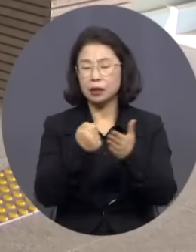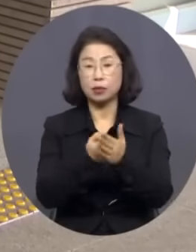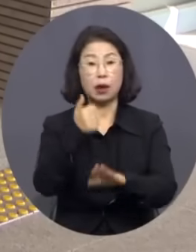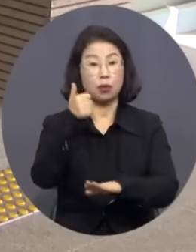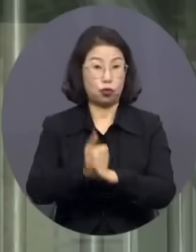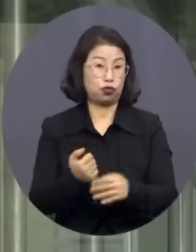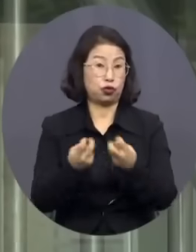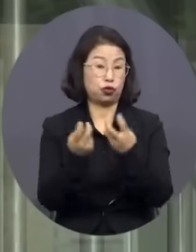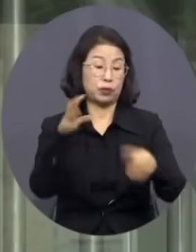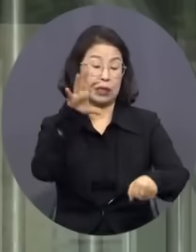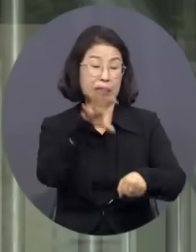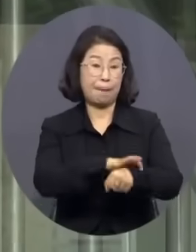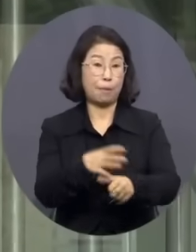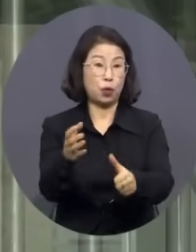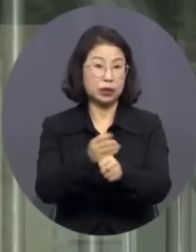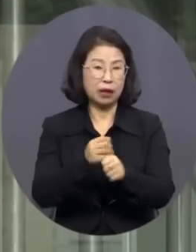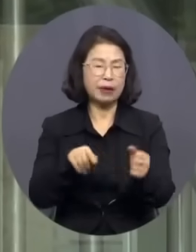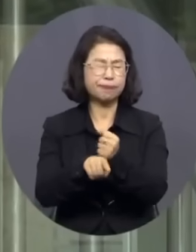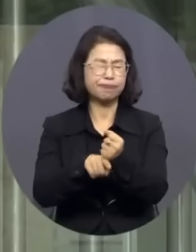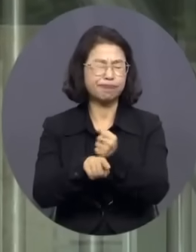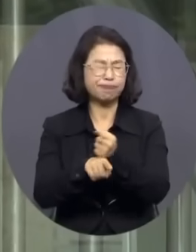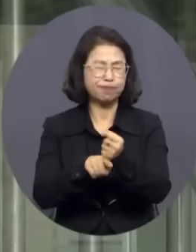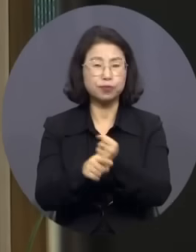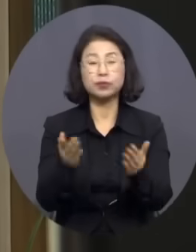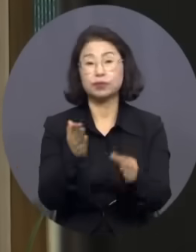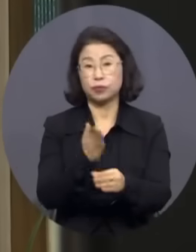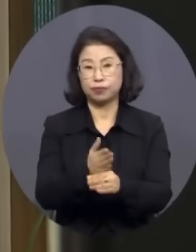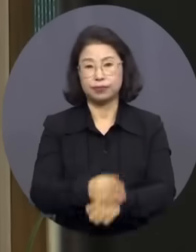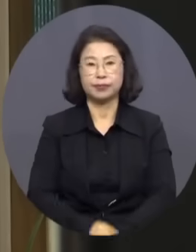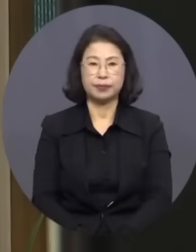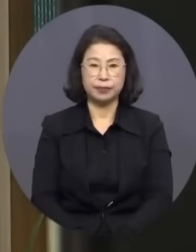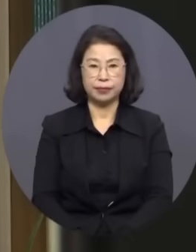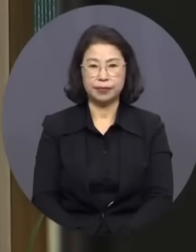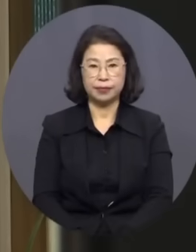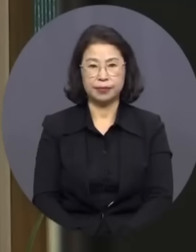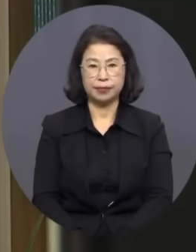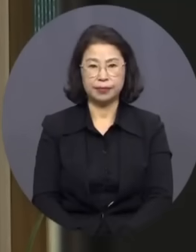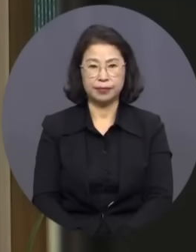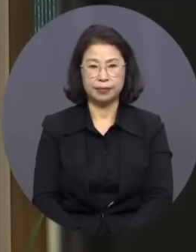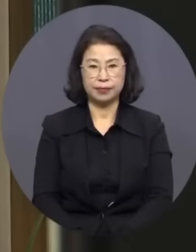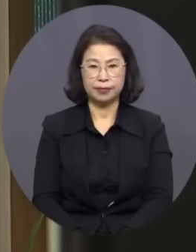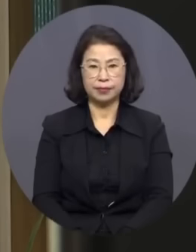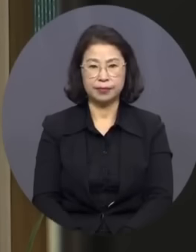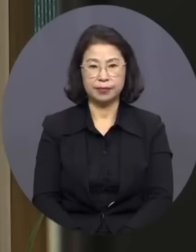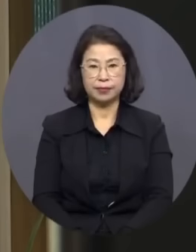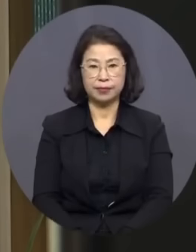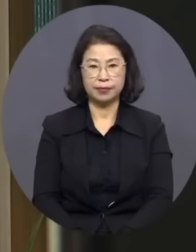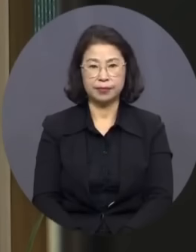체포영장을 받아 검거한 뒤 여죄를 수사하고 있습니다. MBC 뉴스 이따금입니다.